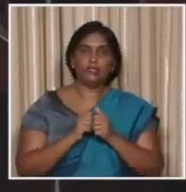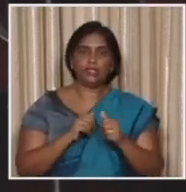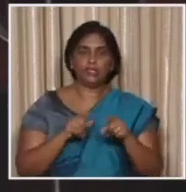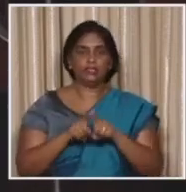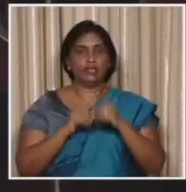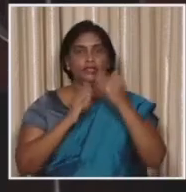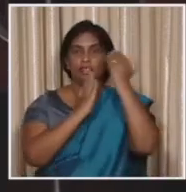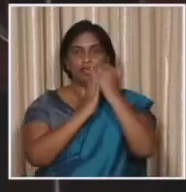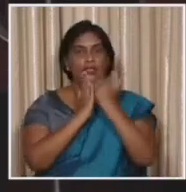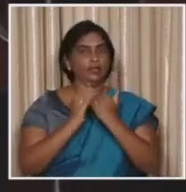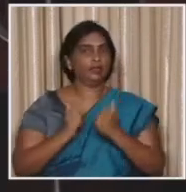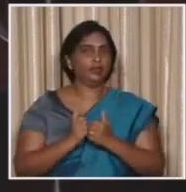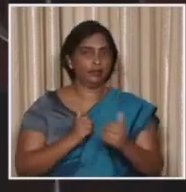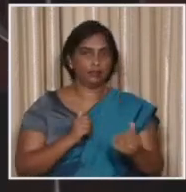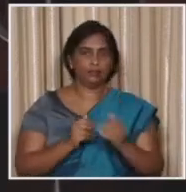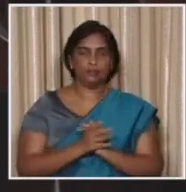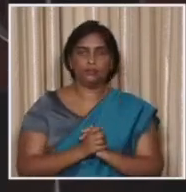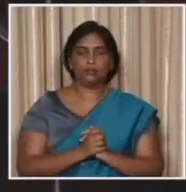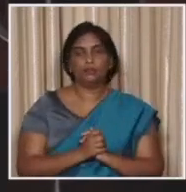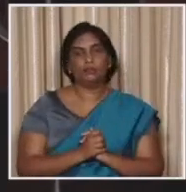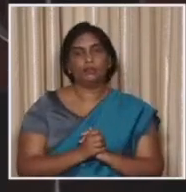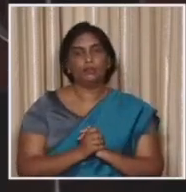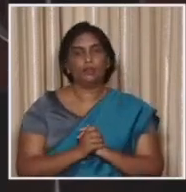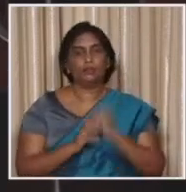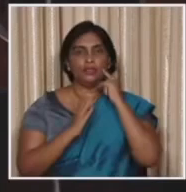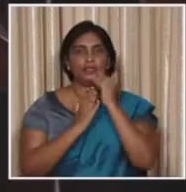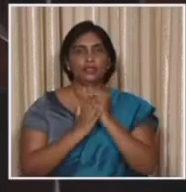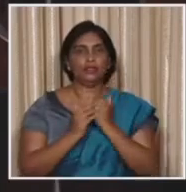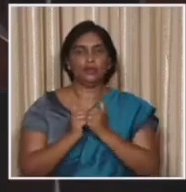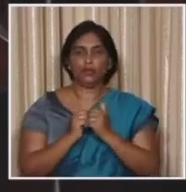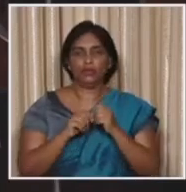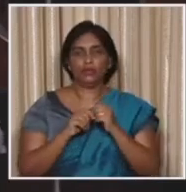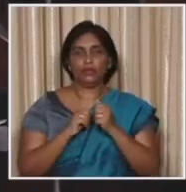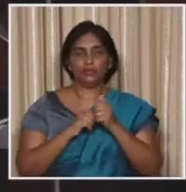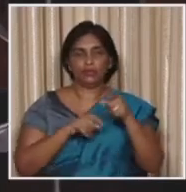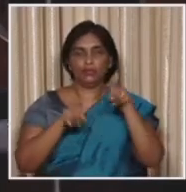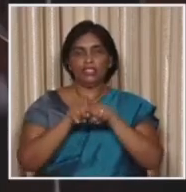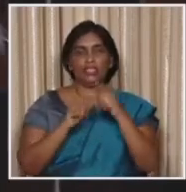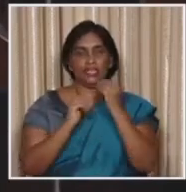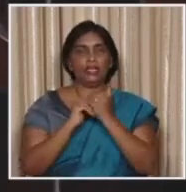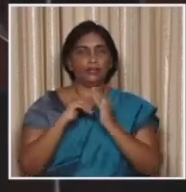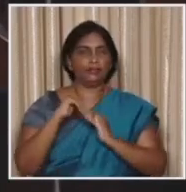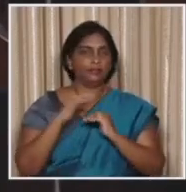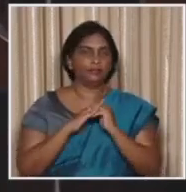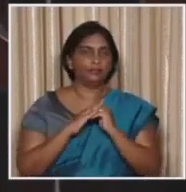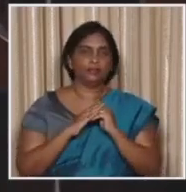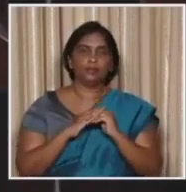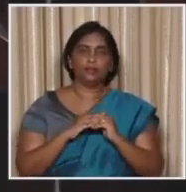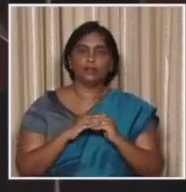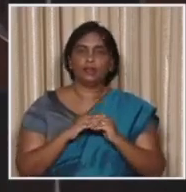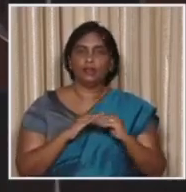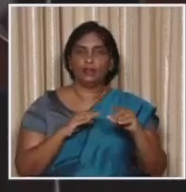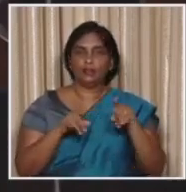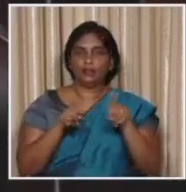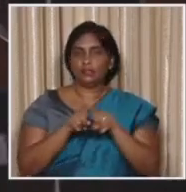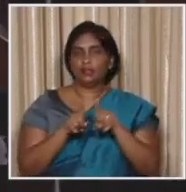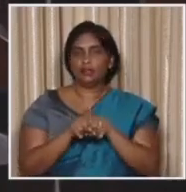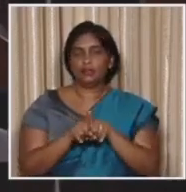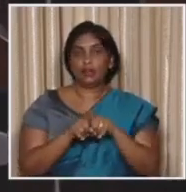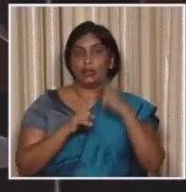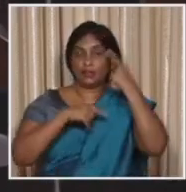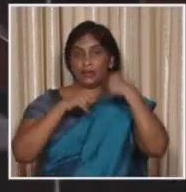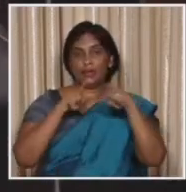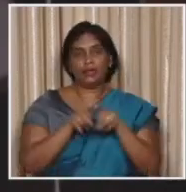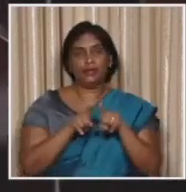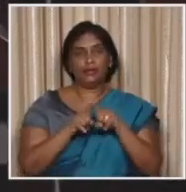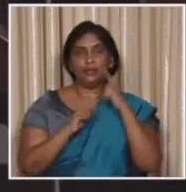ඉන්න කිසිම හේතුවක් නැහැ මේ වෙලාවේ. ඉන්නවා නම් ඉන්න කෙනා ඉන්නේ එක්ක අම්මා තාත්තා වයස නිසා බලා ගන්න ඕන නිසා, එහෙම නැත්නම් ළමයා විභාගයකට ඉන්න නිසා, එහෙම නැත්නම් ඉංග්‍රීසි විභාගය